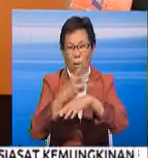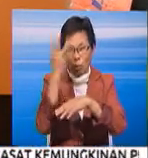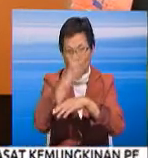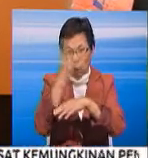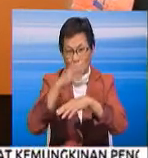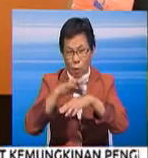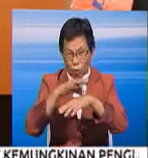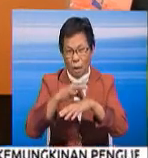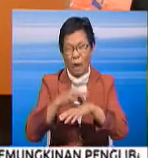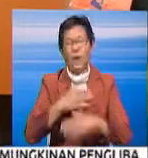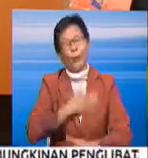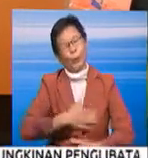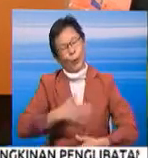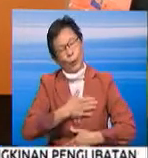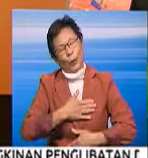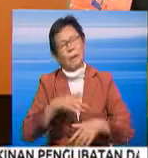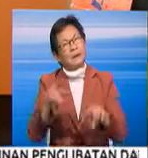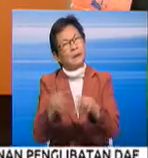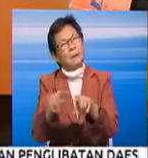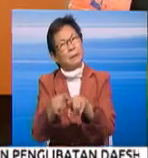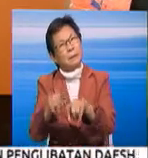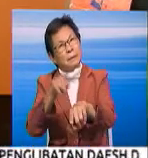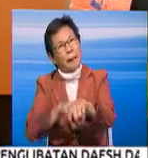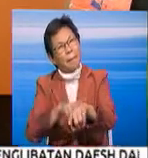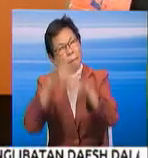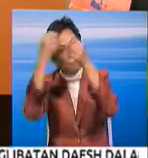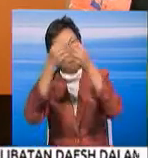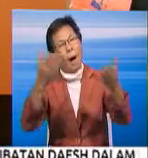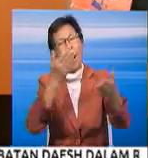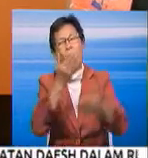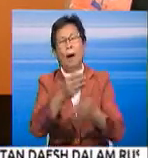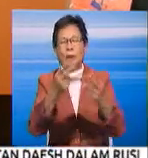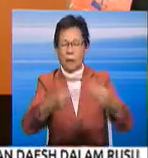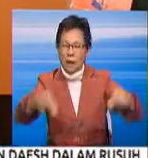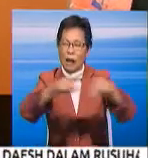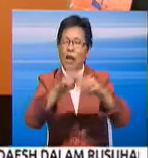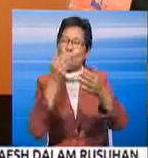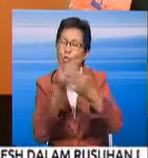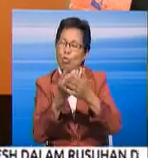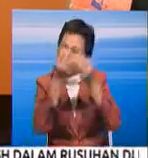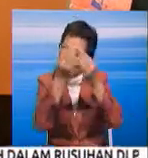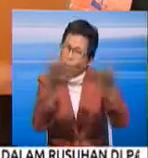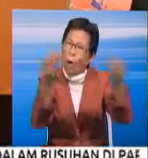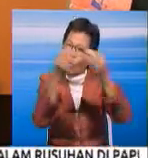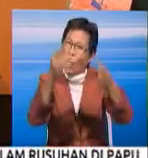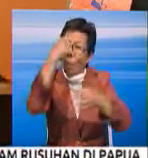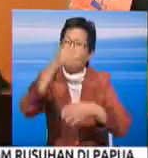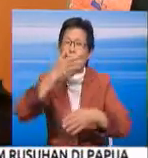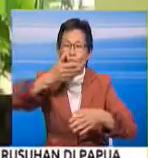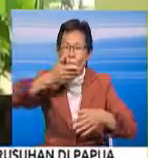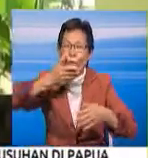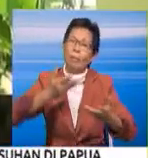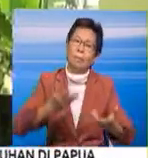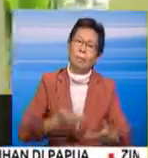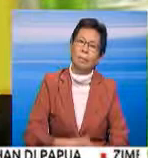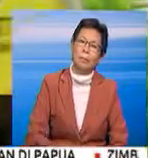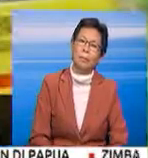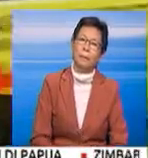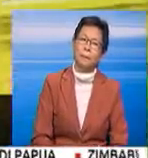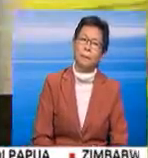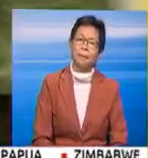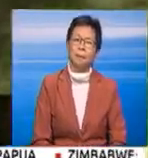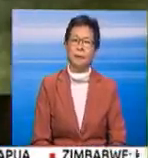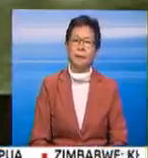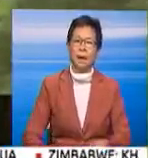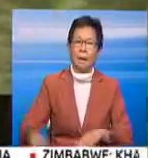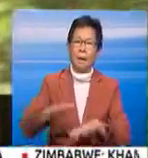dan dia akan menyampaikan benda-benda yang baik untuk kebaikan kepada generasi muda-muda.